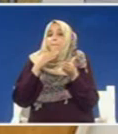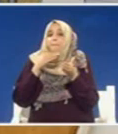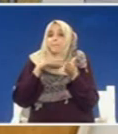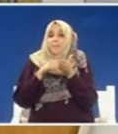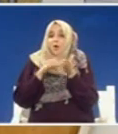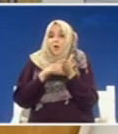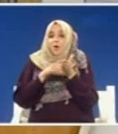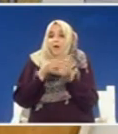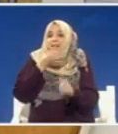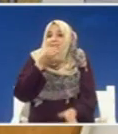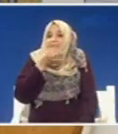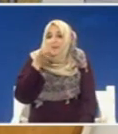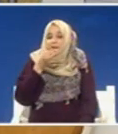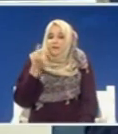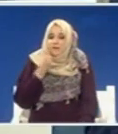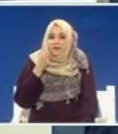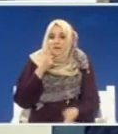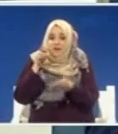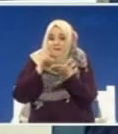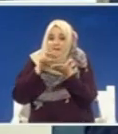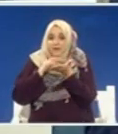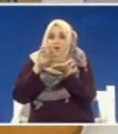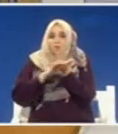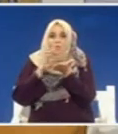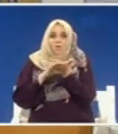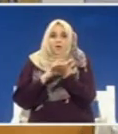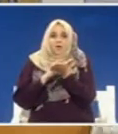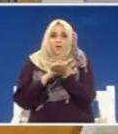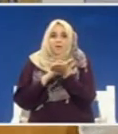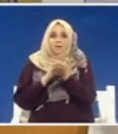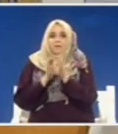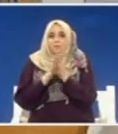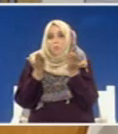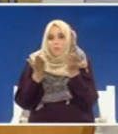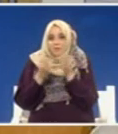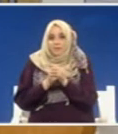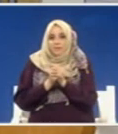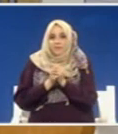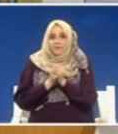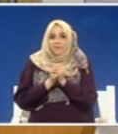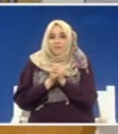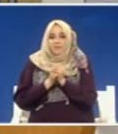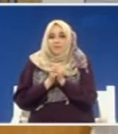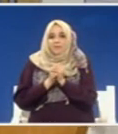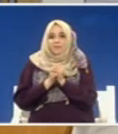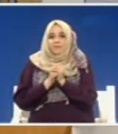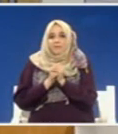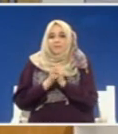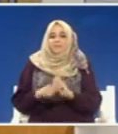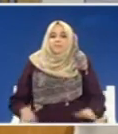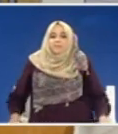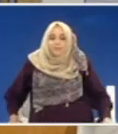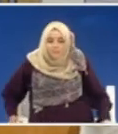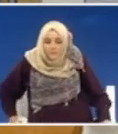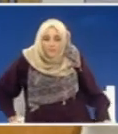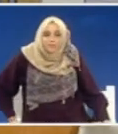الذكر أن يتقرب الإنسان إلى ربه بقراءة القرآن من المصحف ولو يحفظ. أيوة ما شاء الله.